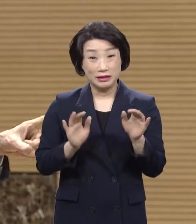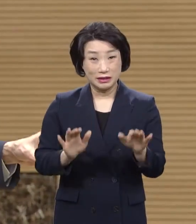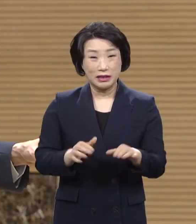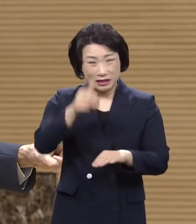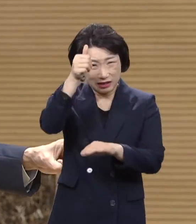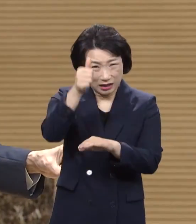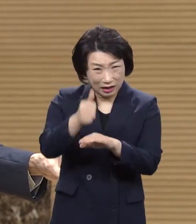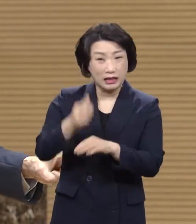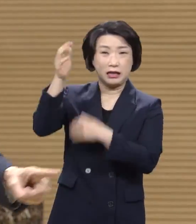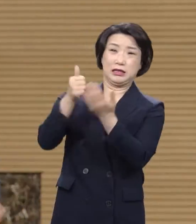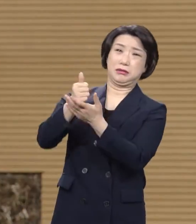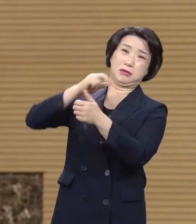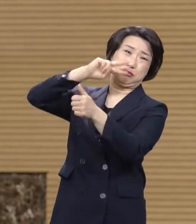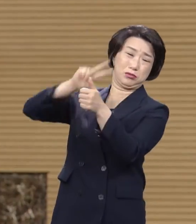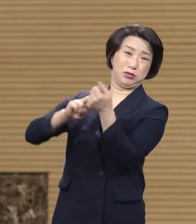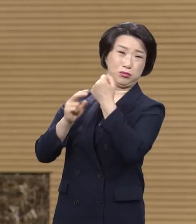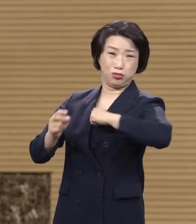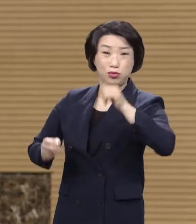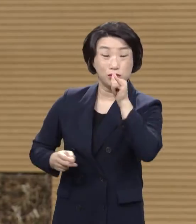끝까지 하나님을 대항하죠.